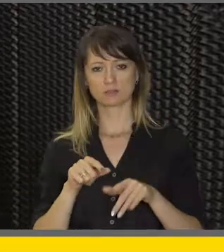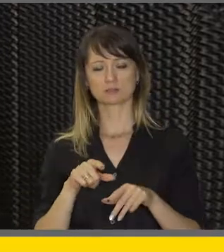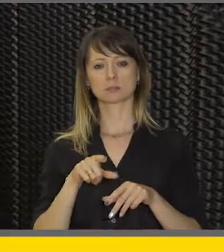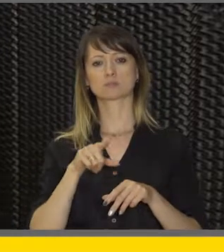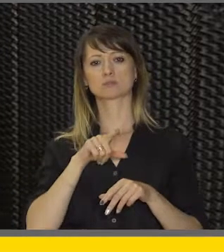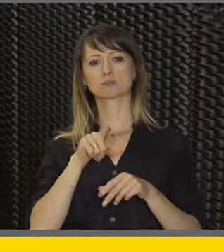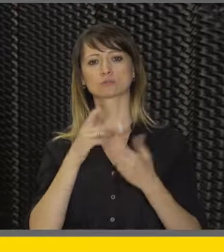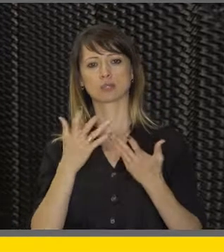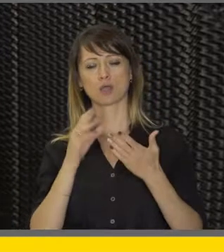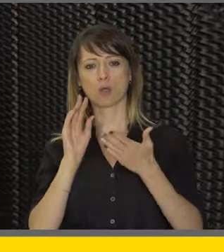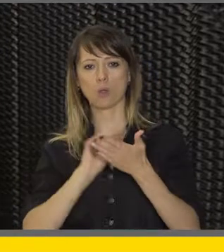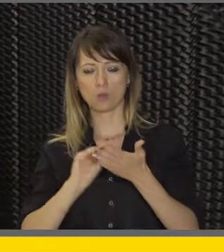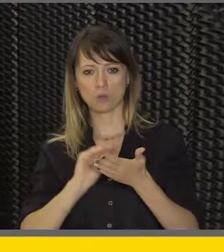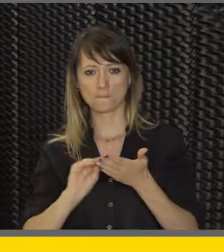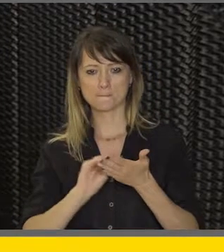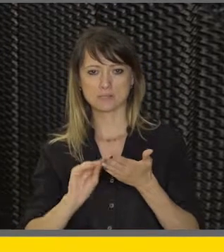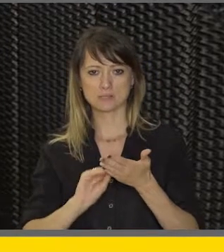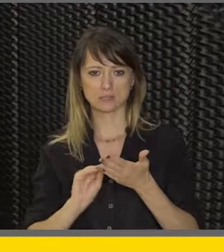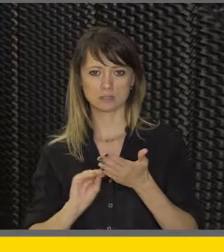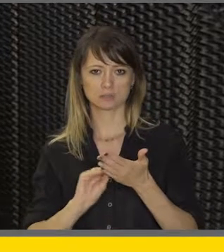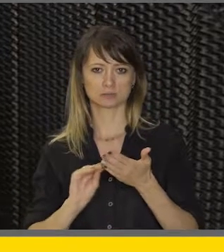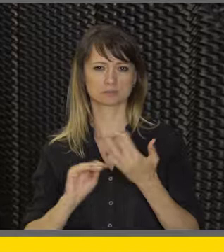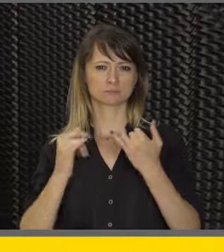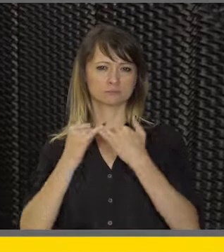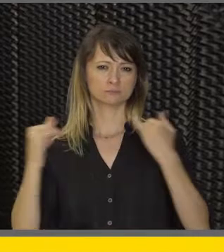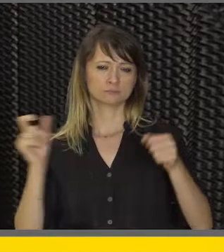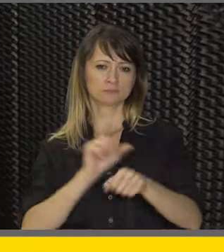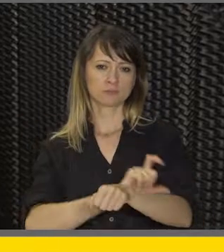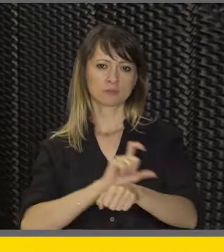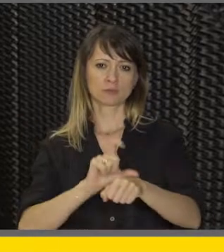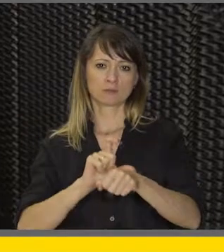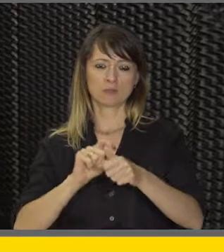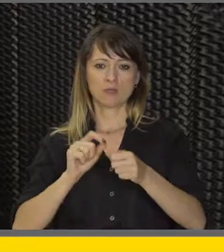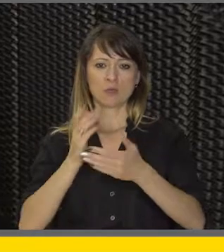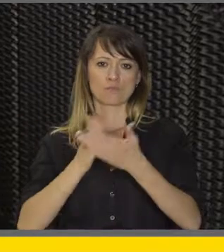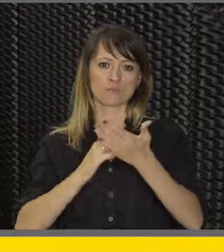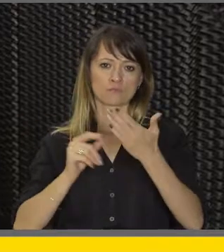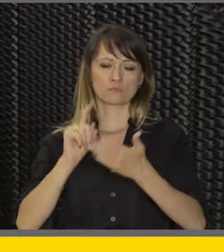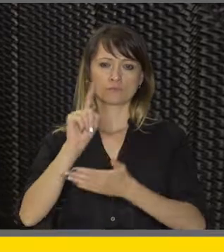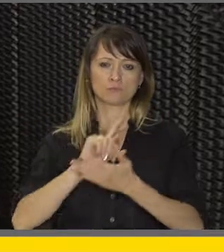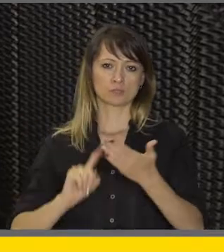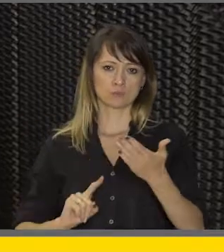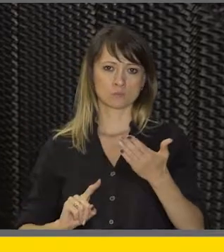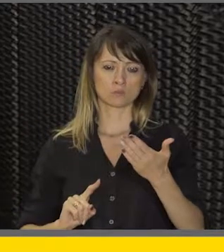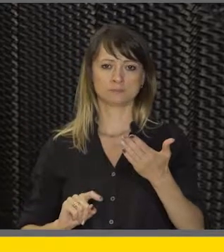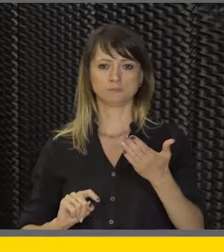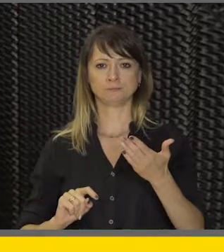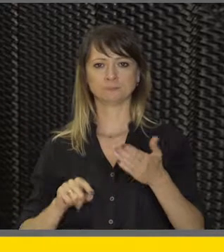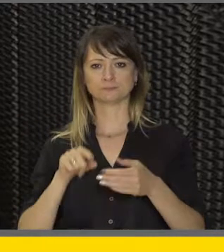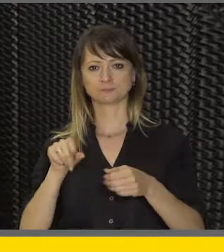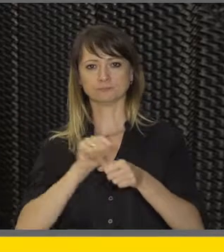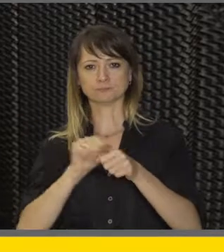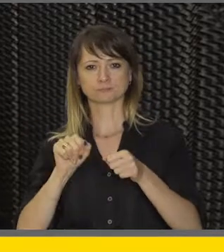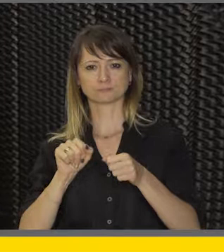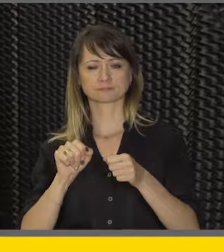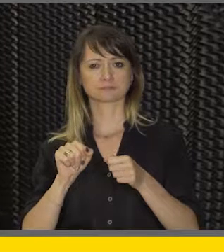do opisu przewag technologicznych województwa śląskiego. I to, przyznam szczerze, chyba była najbardziej taka cenna lekcja, która do